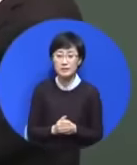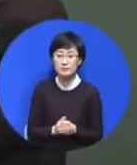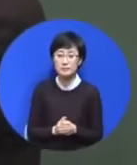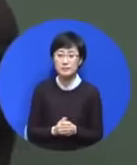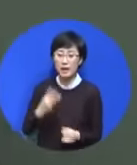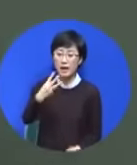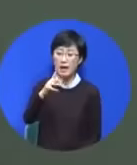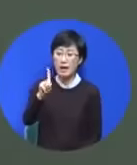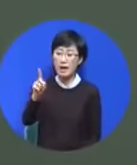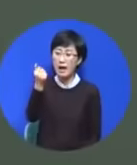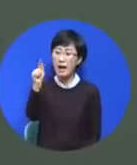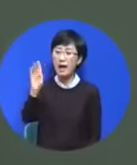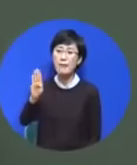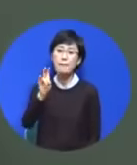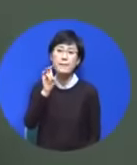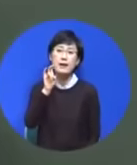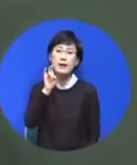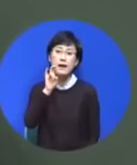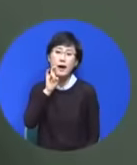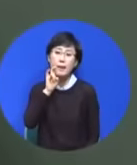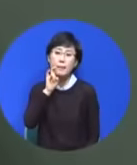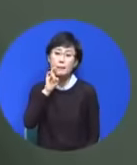그이 밖